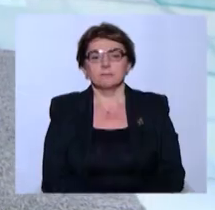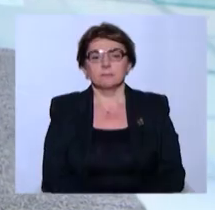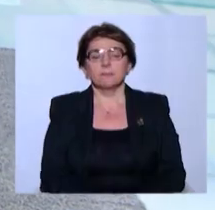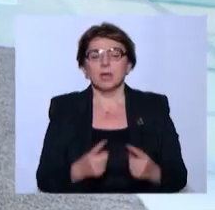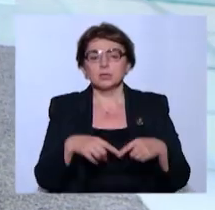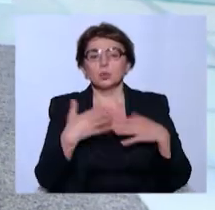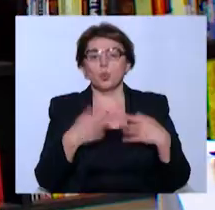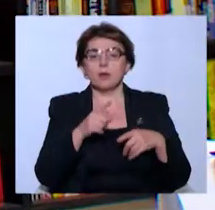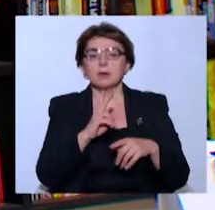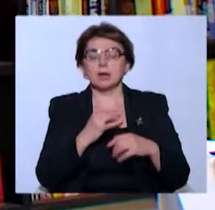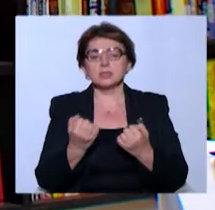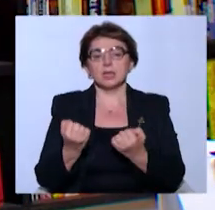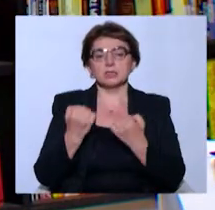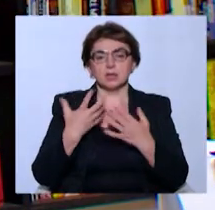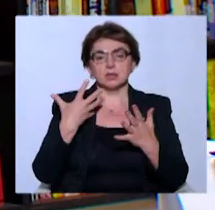მიმიკრია.